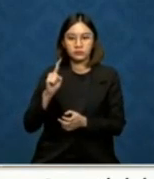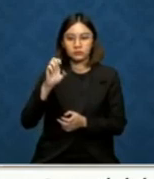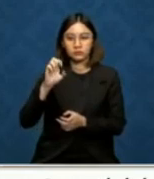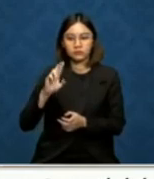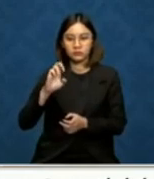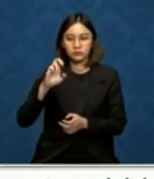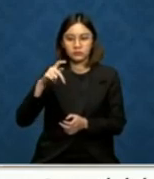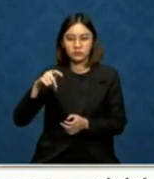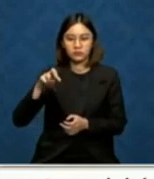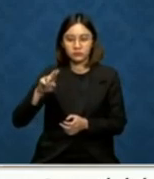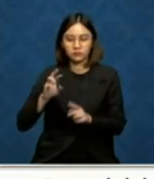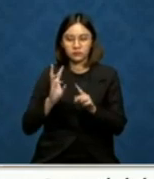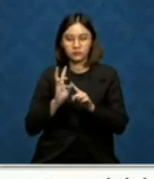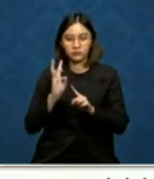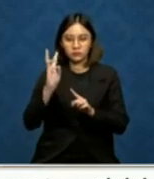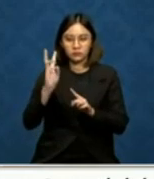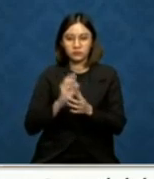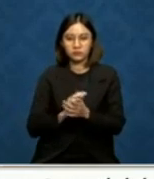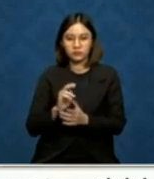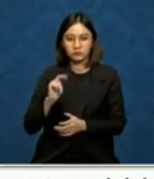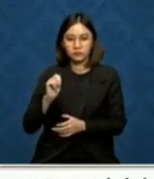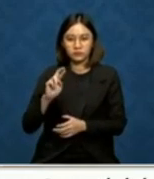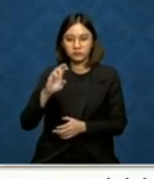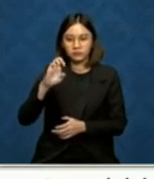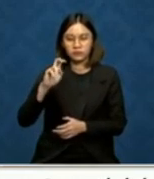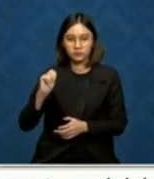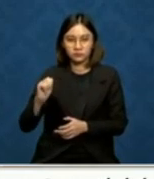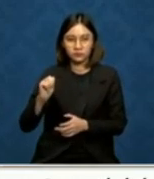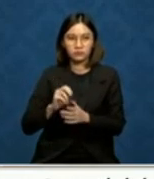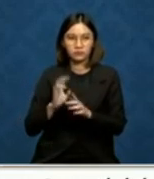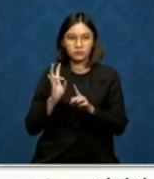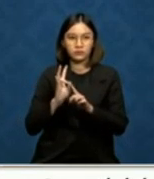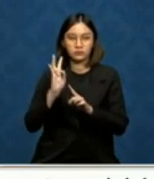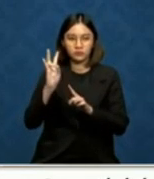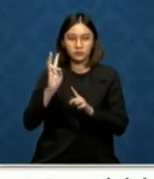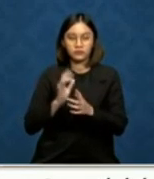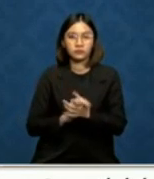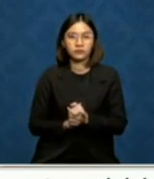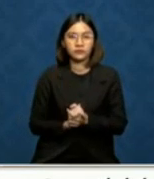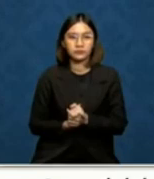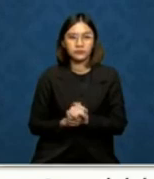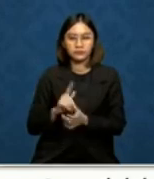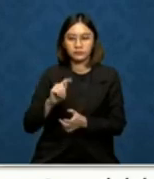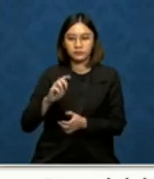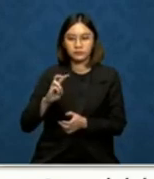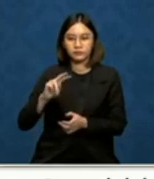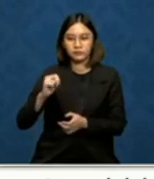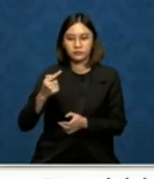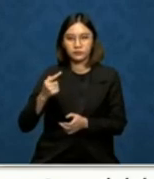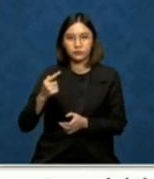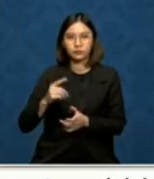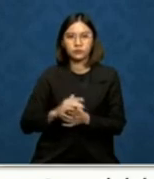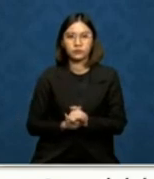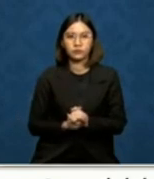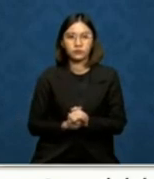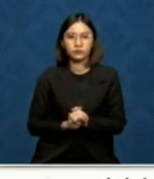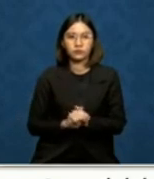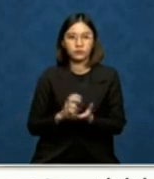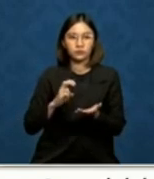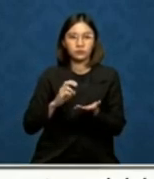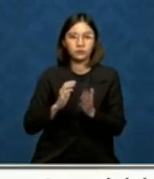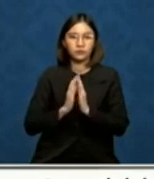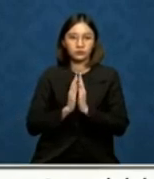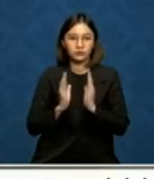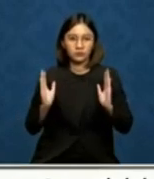รเอี่ยมธงชัย 6. นายนรินทร์คังผาและ 7. นางสาวตวงทิพย์จินตเวชขอบคุ